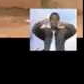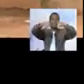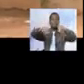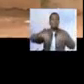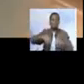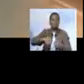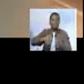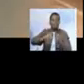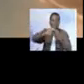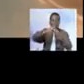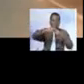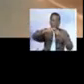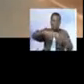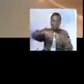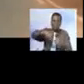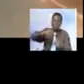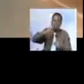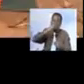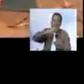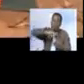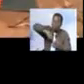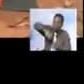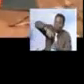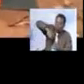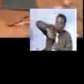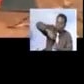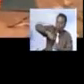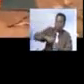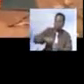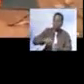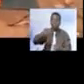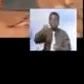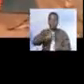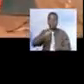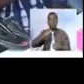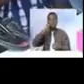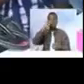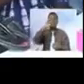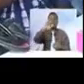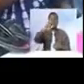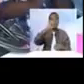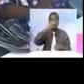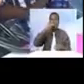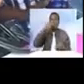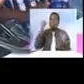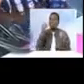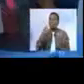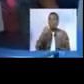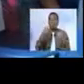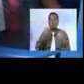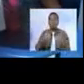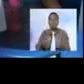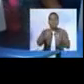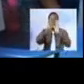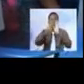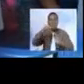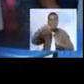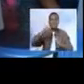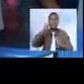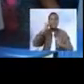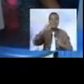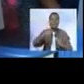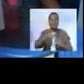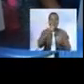pompes villageoises, l'assainissement de la ville, l'autonomisation des femmes. Autant de doléances que les femmes de